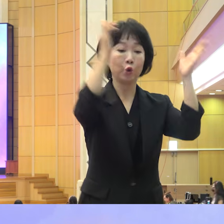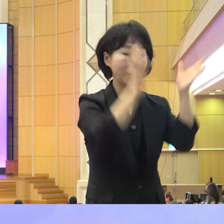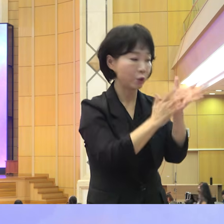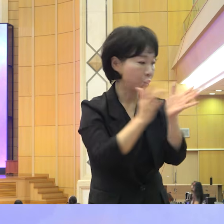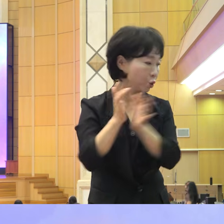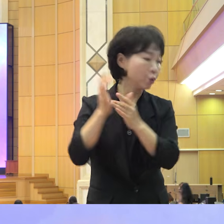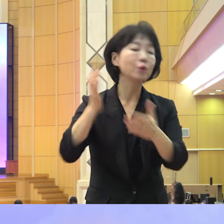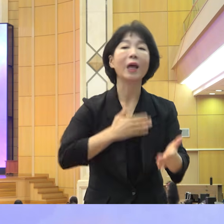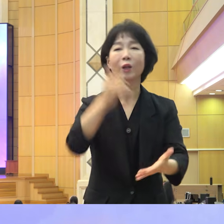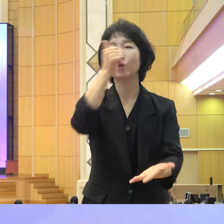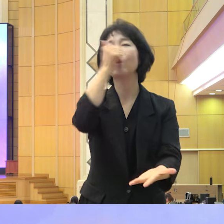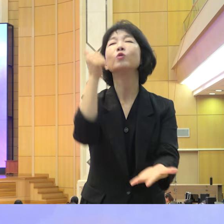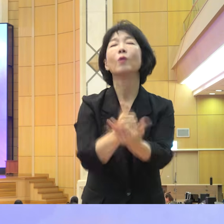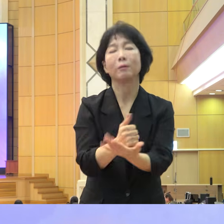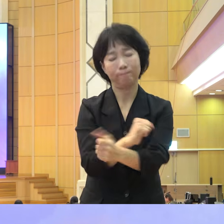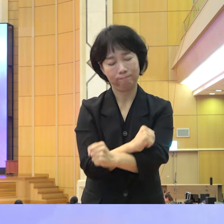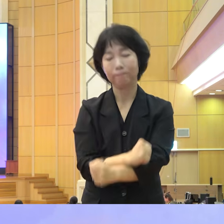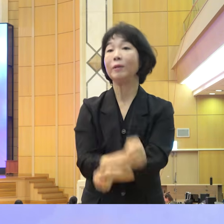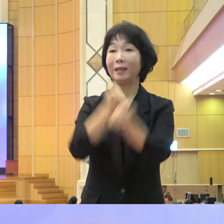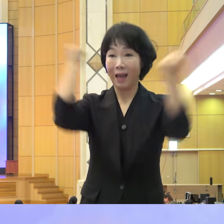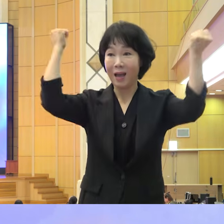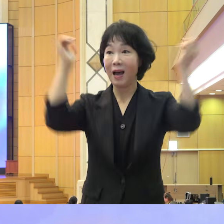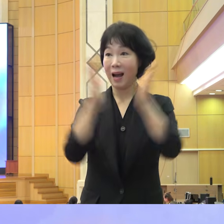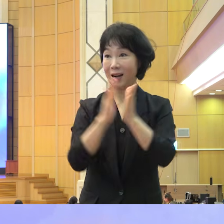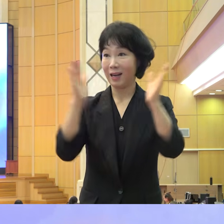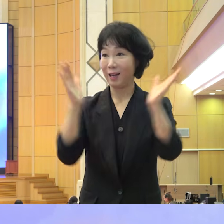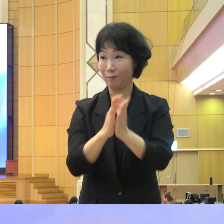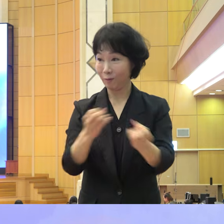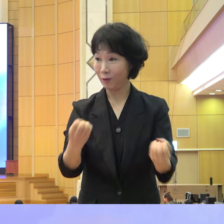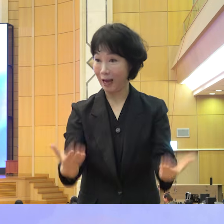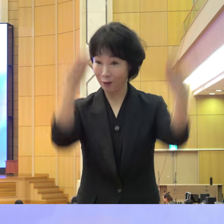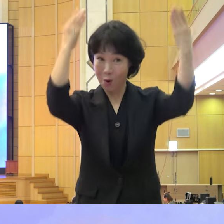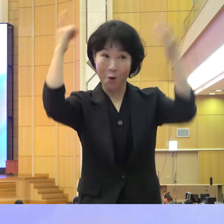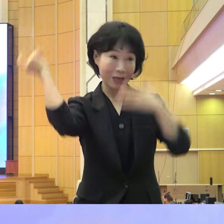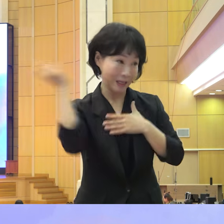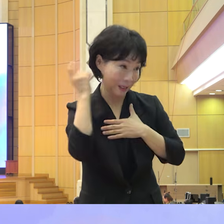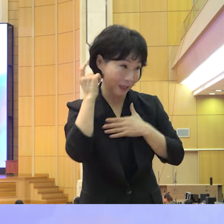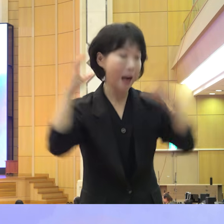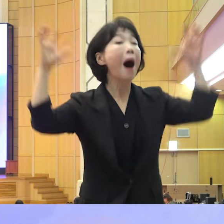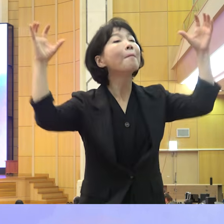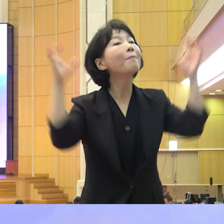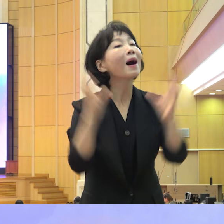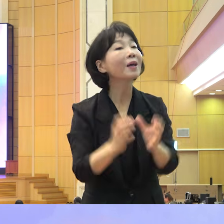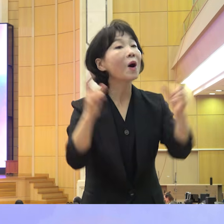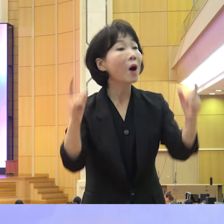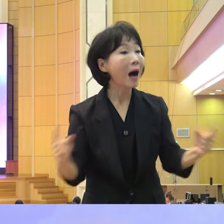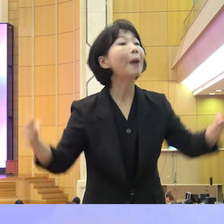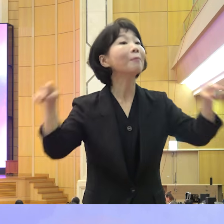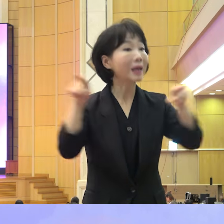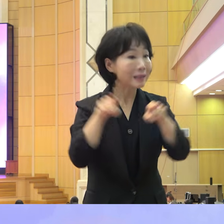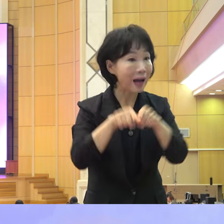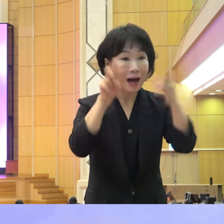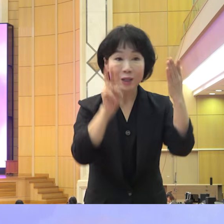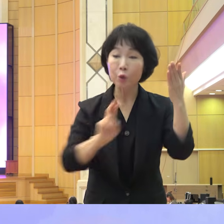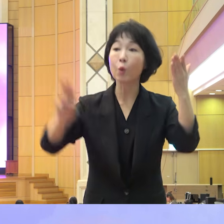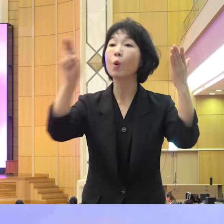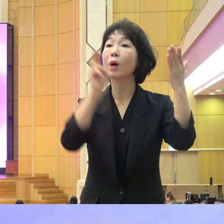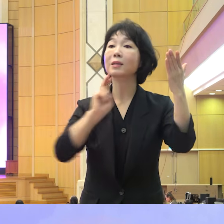주 예수 내 죄를 속했네. 할렐루야 소리를 합하여